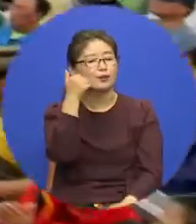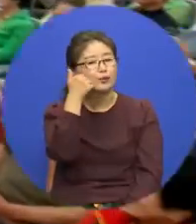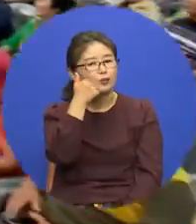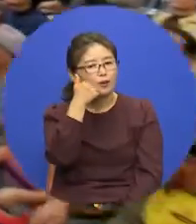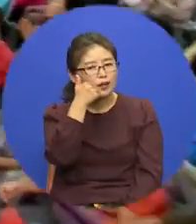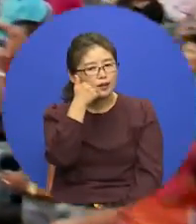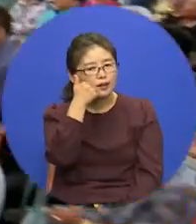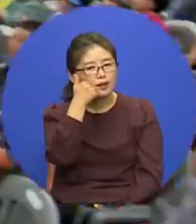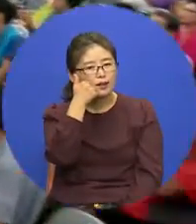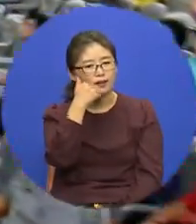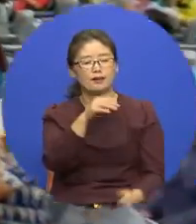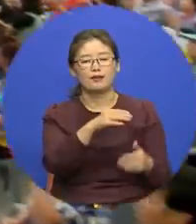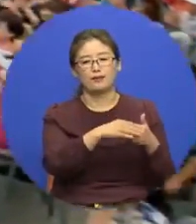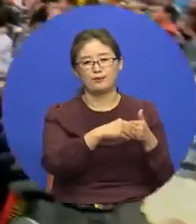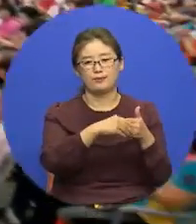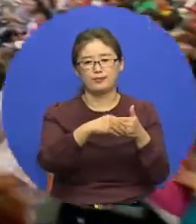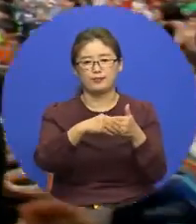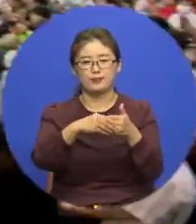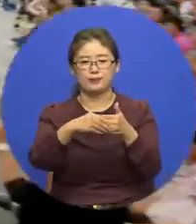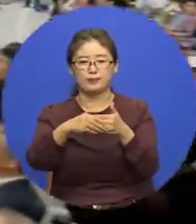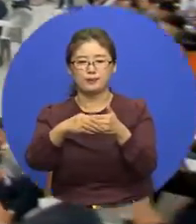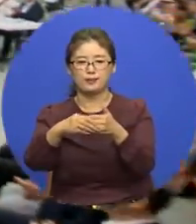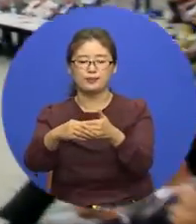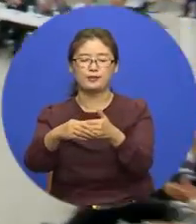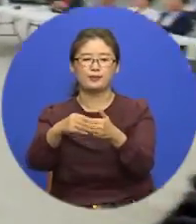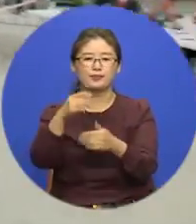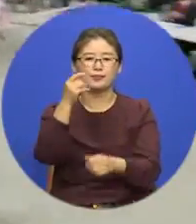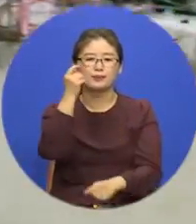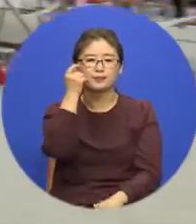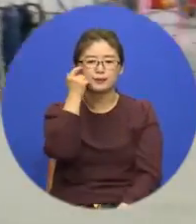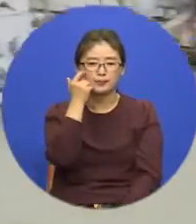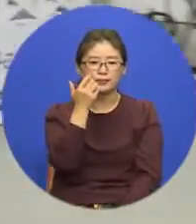항상 그 누가 데려가